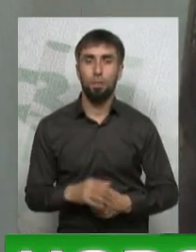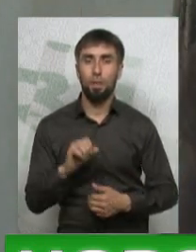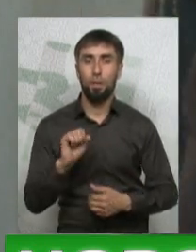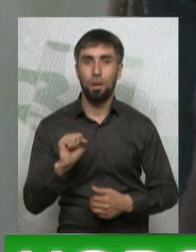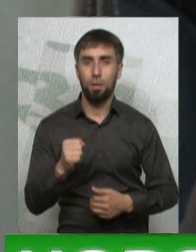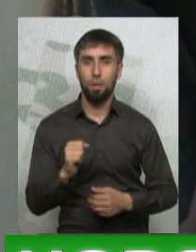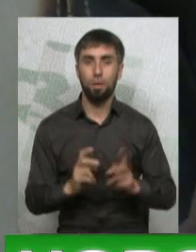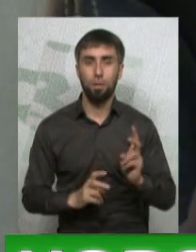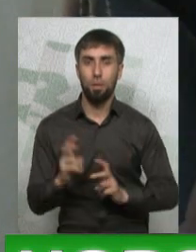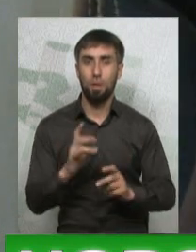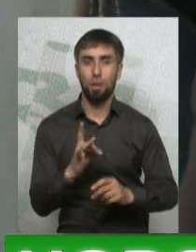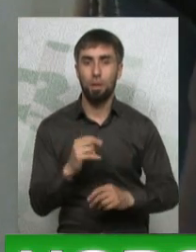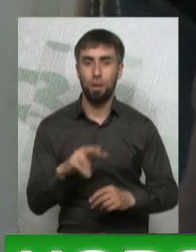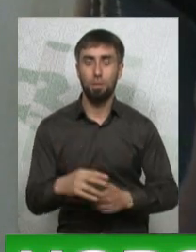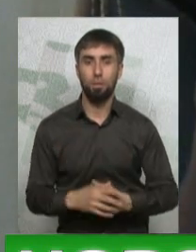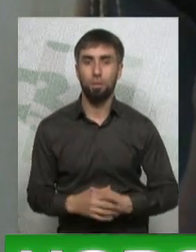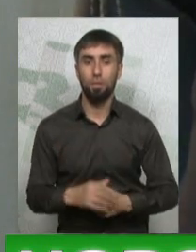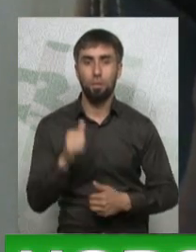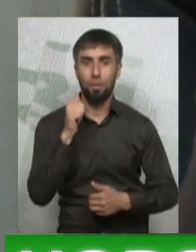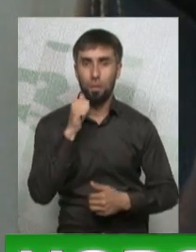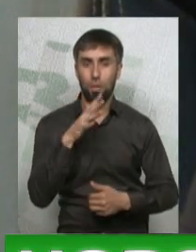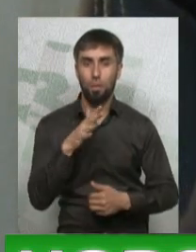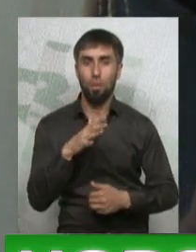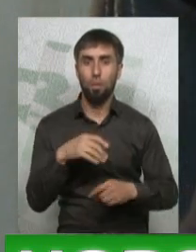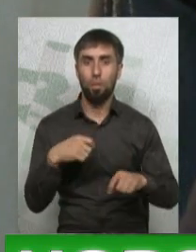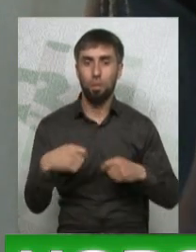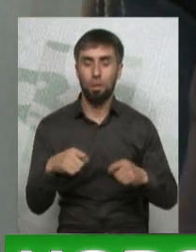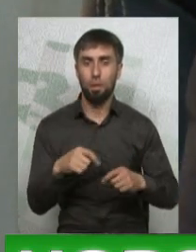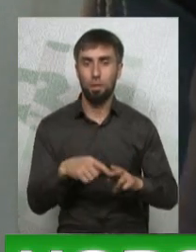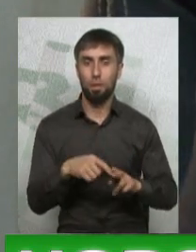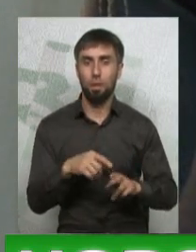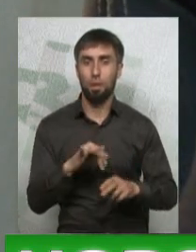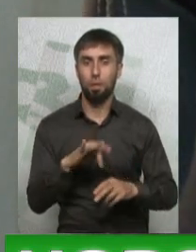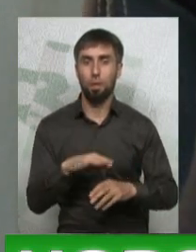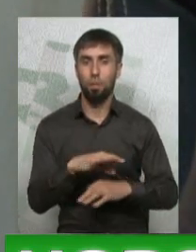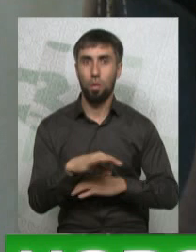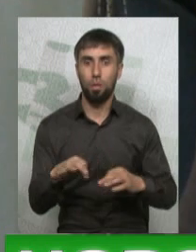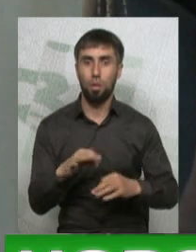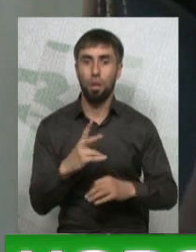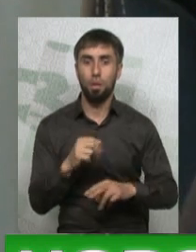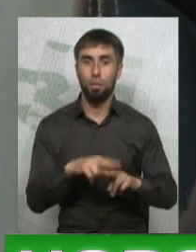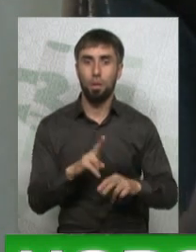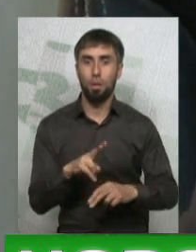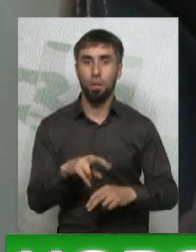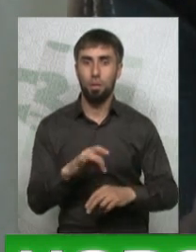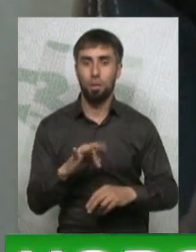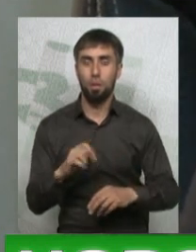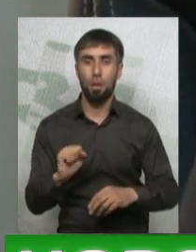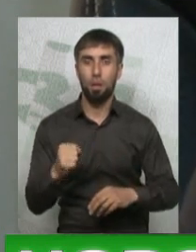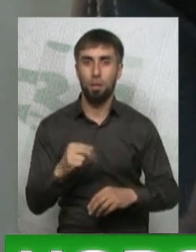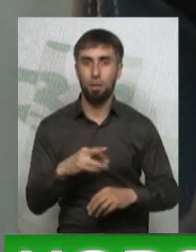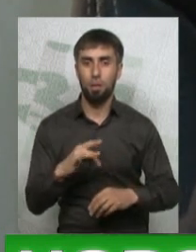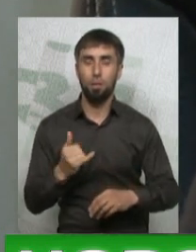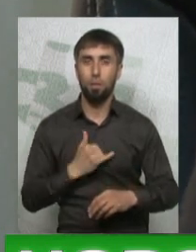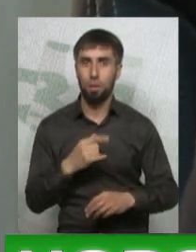алюминиевый завод Реал, который реализует инвестпроект на базе кластера, алюминиевого кластера у